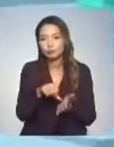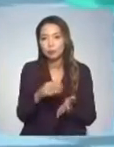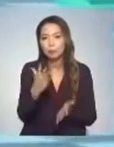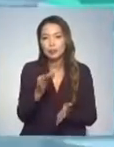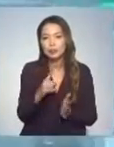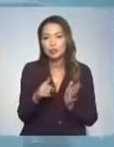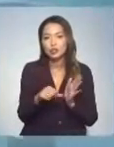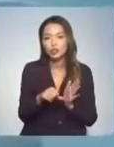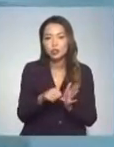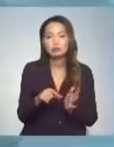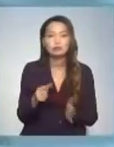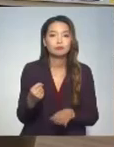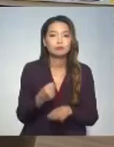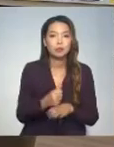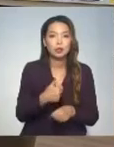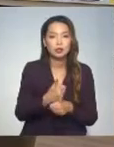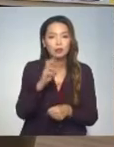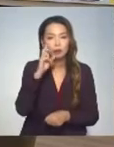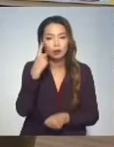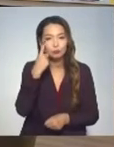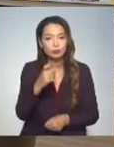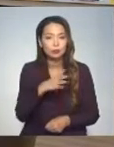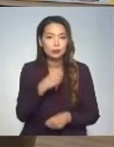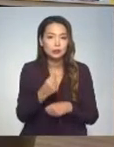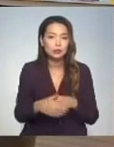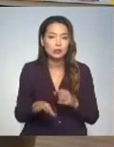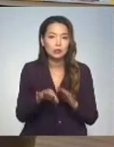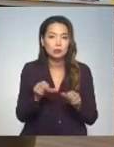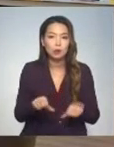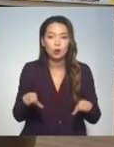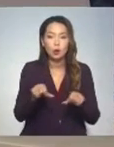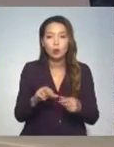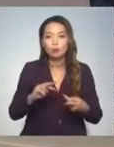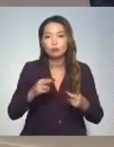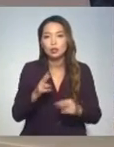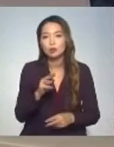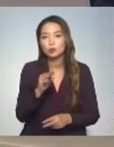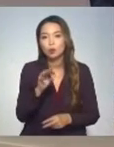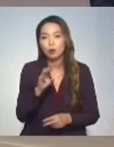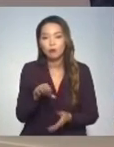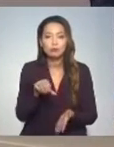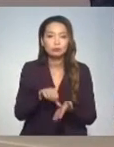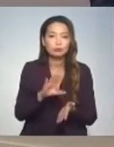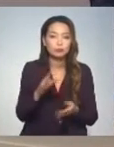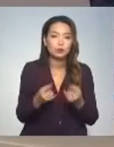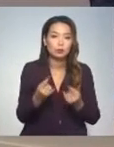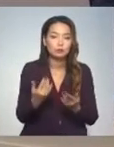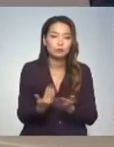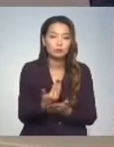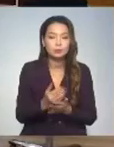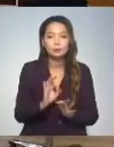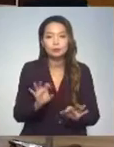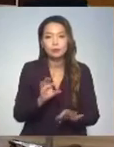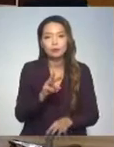на пост главы государства. Как сообщили в Центре избиркоме, вместо Касым-Жомарта Токаева в эфире выступит его представитель,